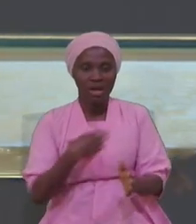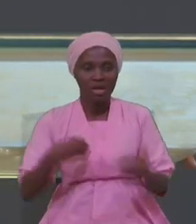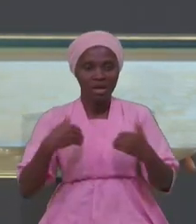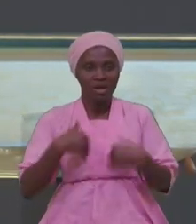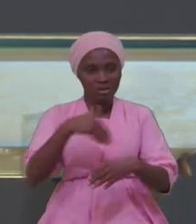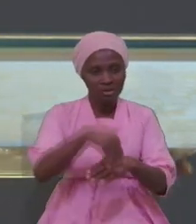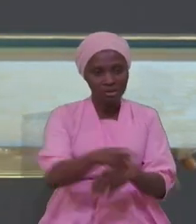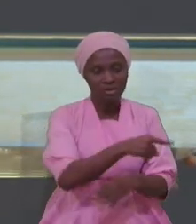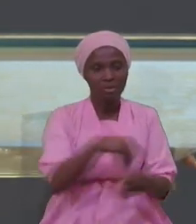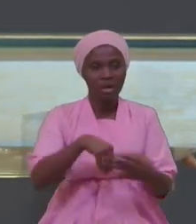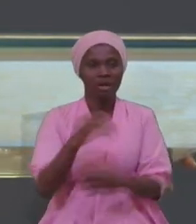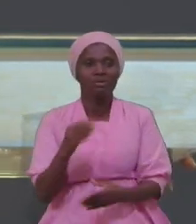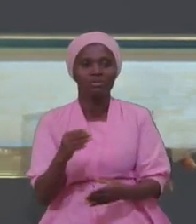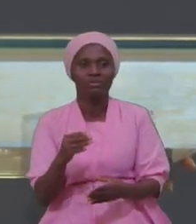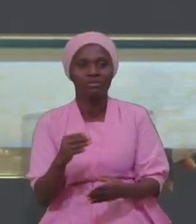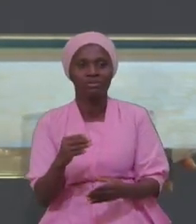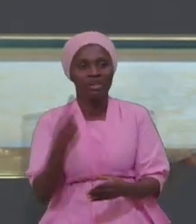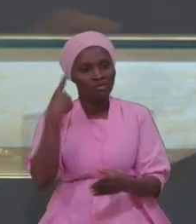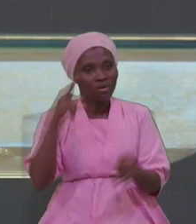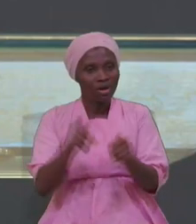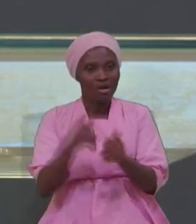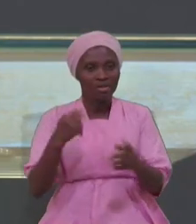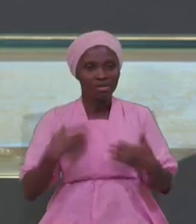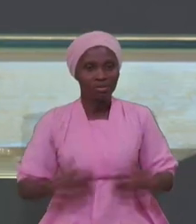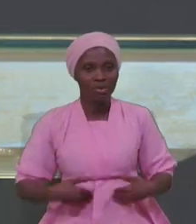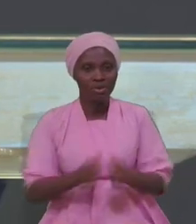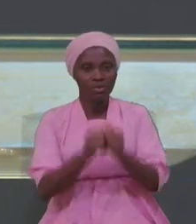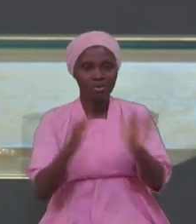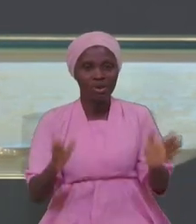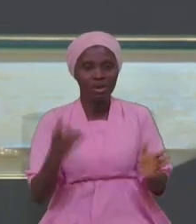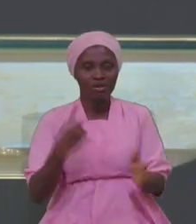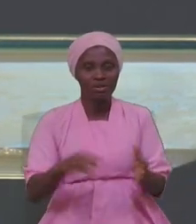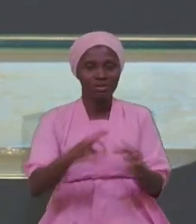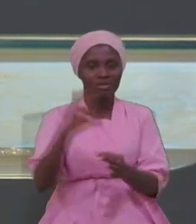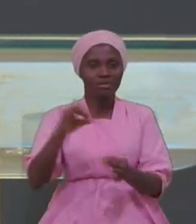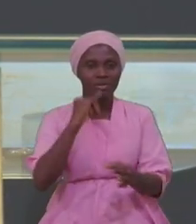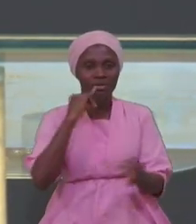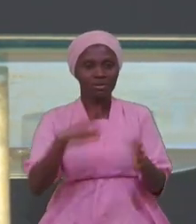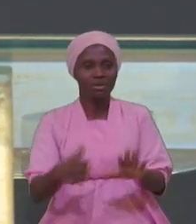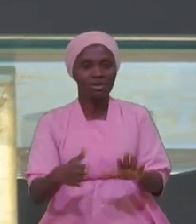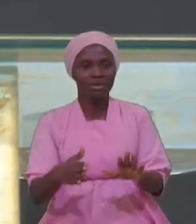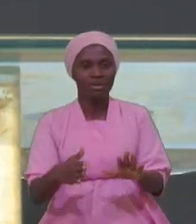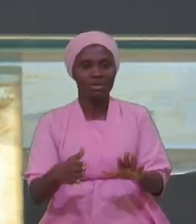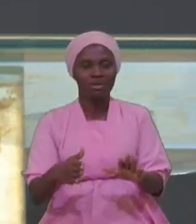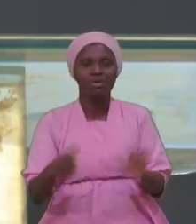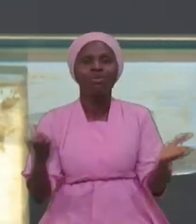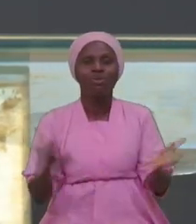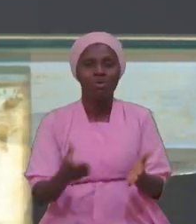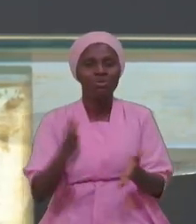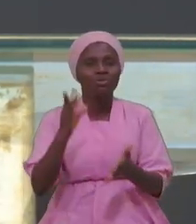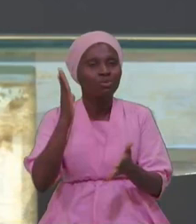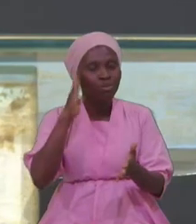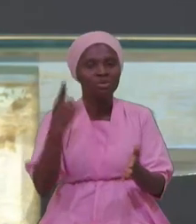sans âme est mort, que fera votre main sans l'esprit?